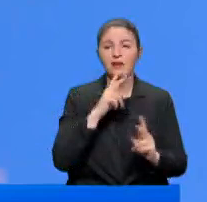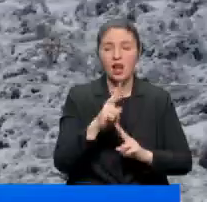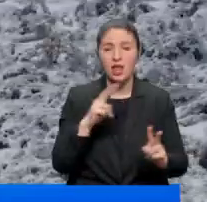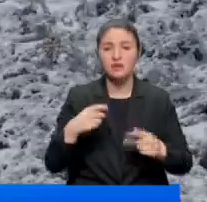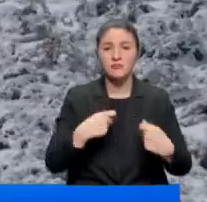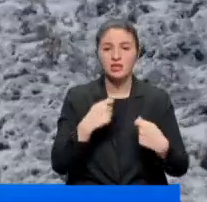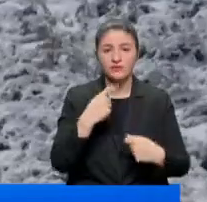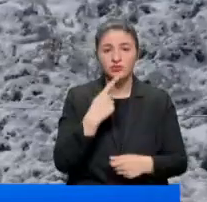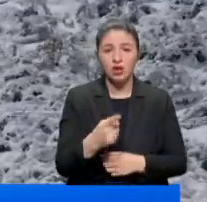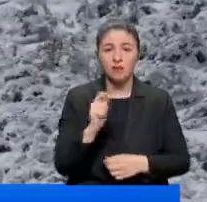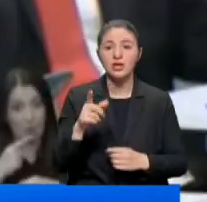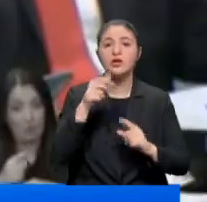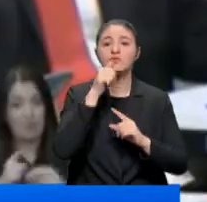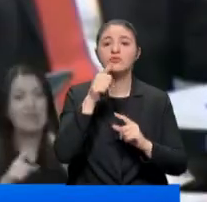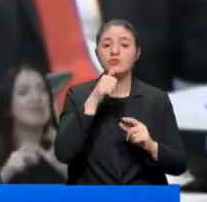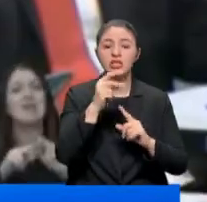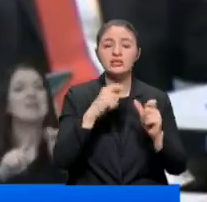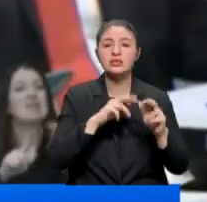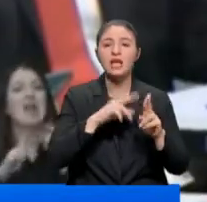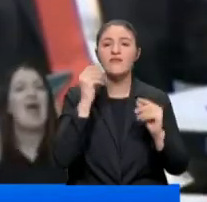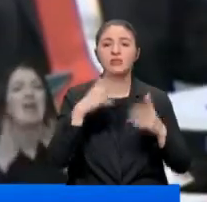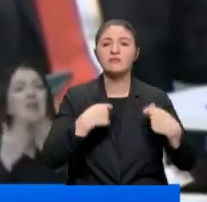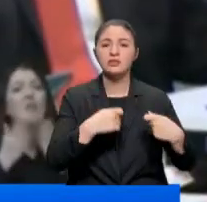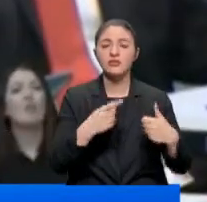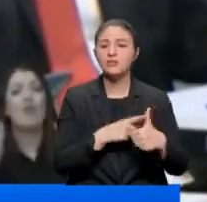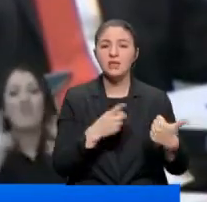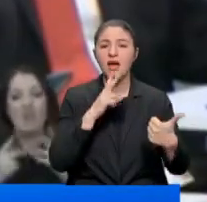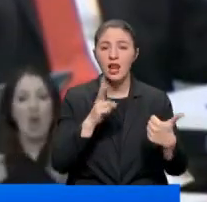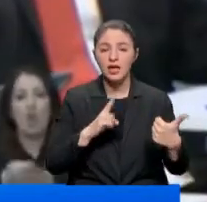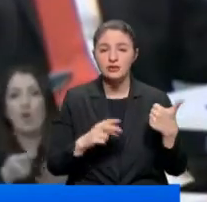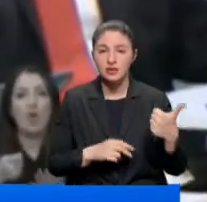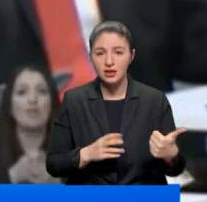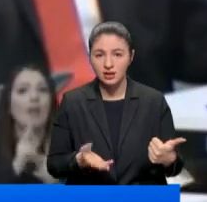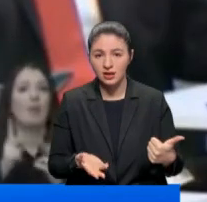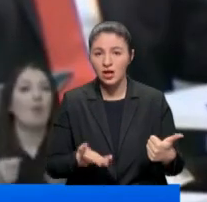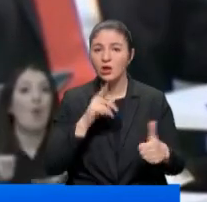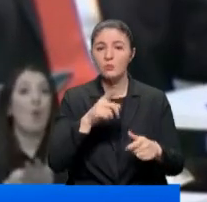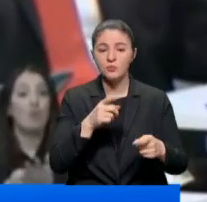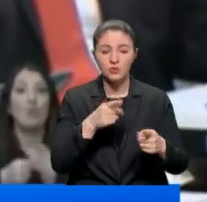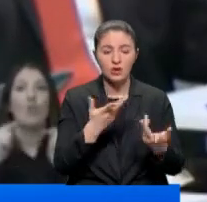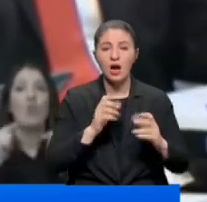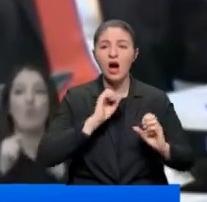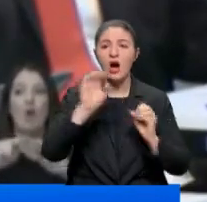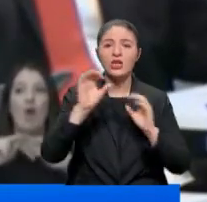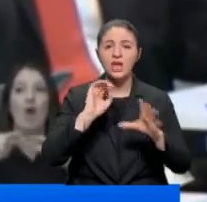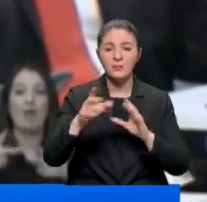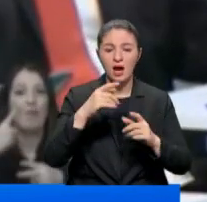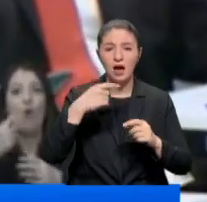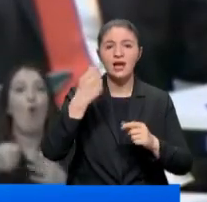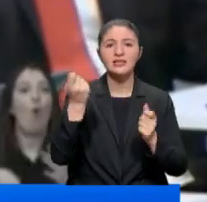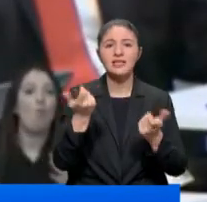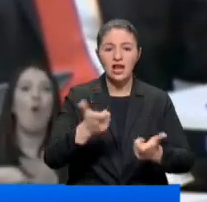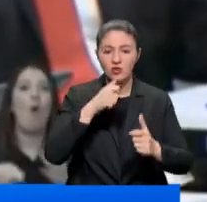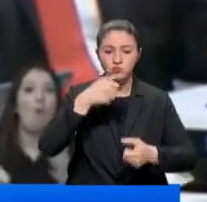elektrik maliyetini vurguladı. İSKİ'nin en büyük gider kalemlerinden biri elektrik. Bu aktarma istasyonlarında pompalar